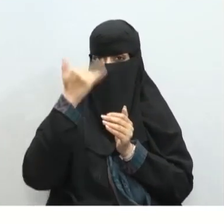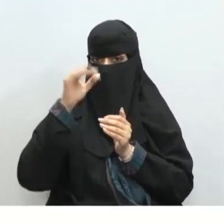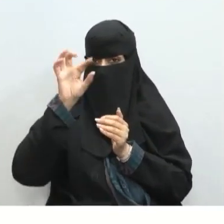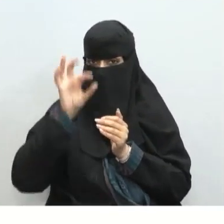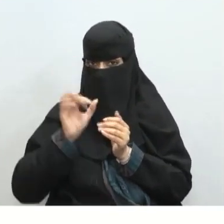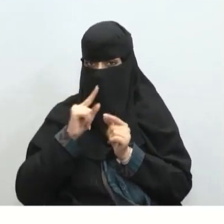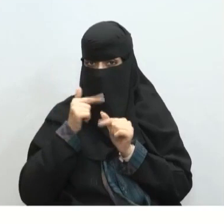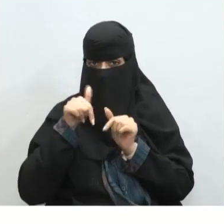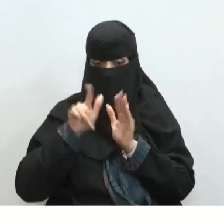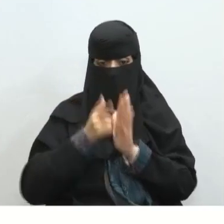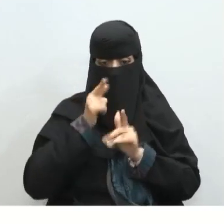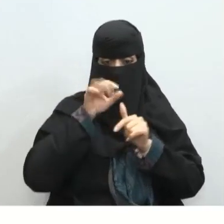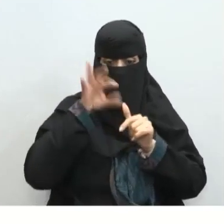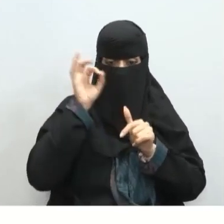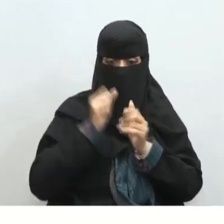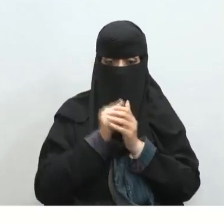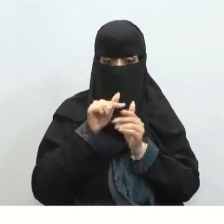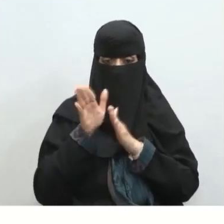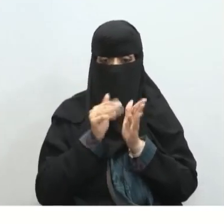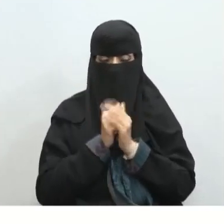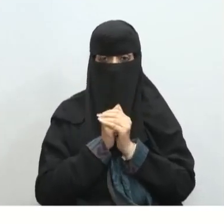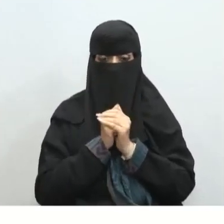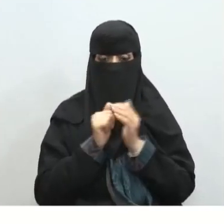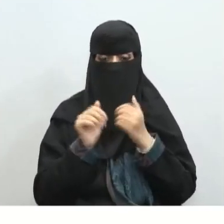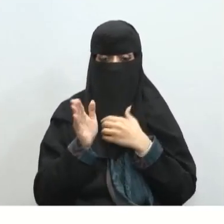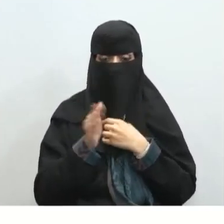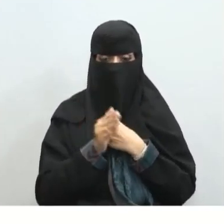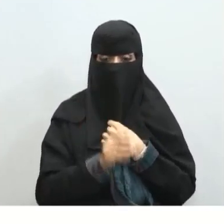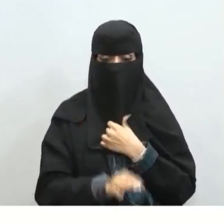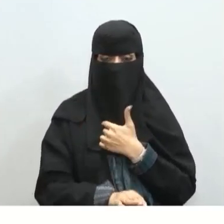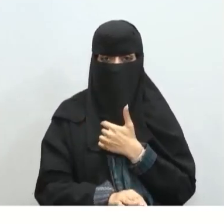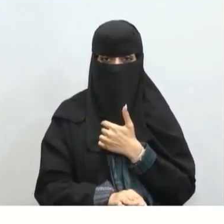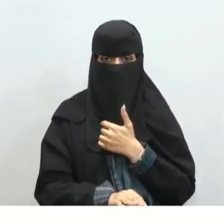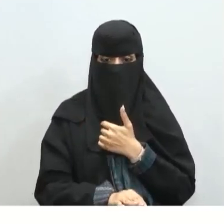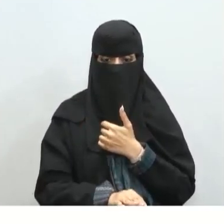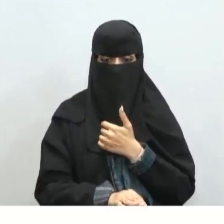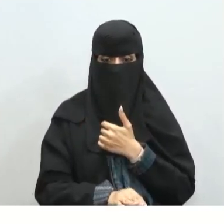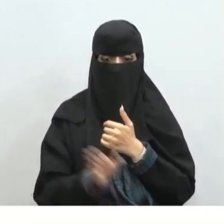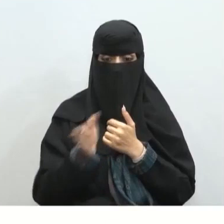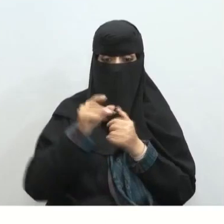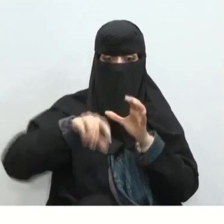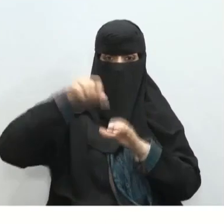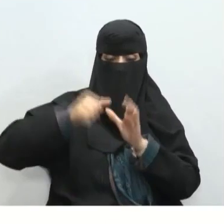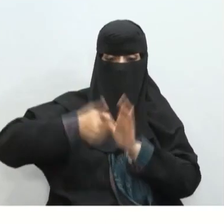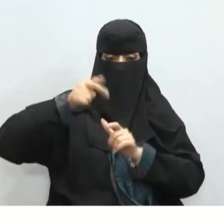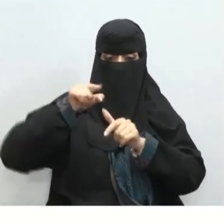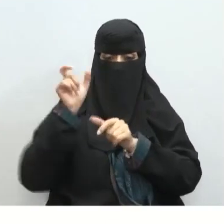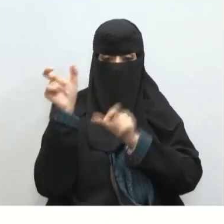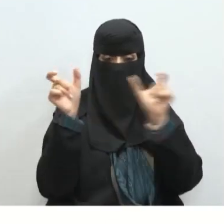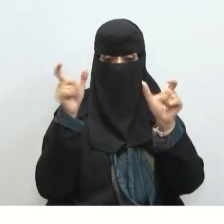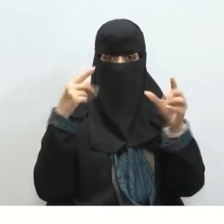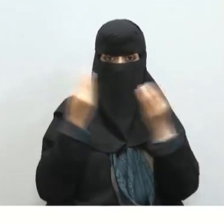الناد اتش والفا اتش 2 في اثناء حلقه كربس تخمر حمض اللاكتيك ام تكسير روابط خلال عمليه التحلل السكري مثل ما